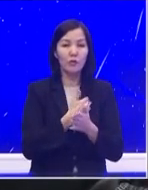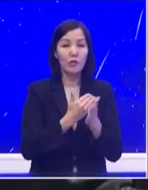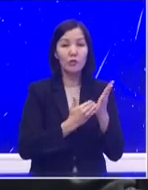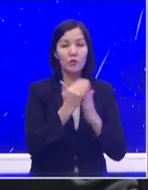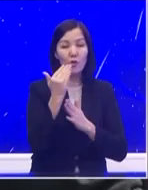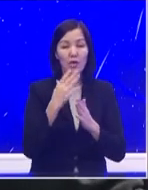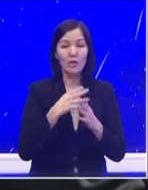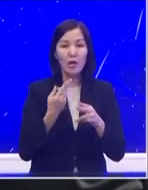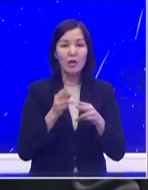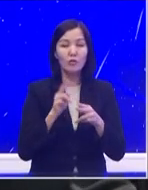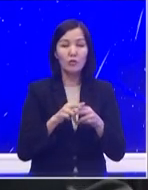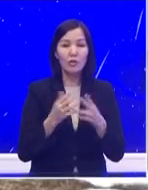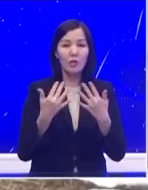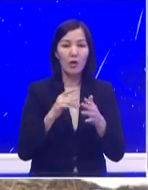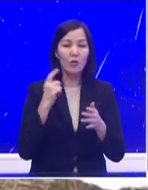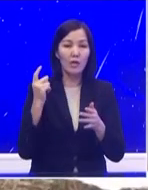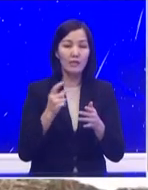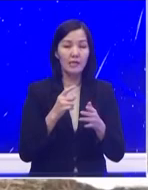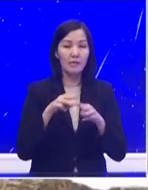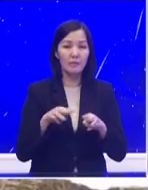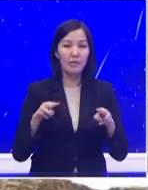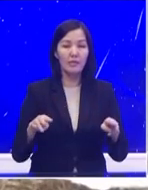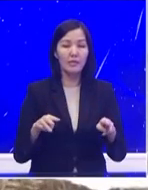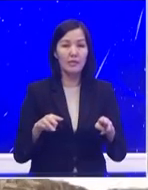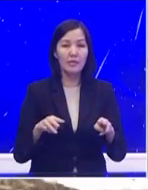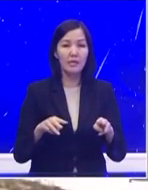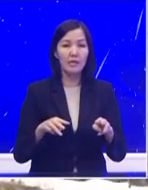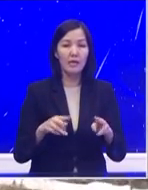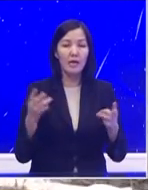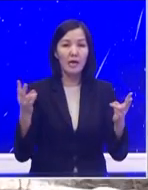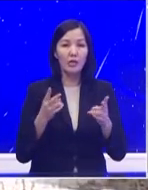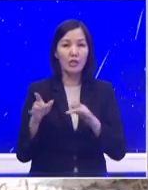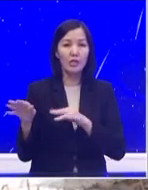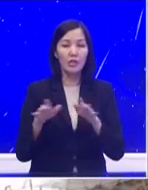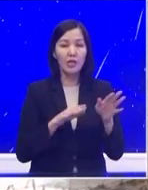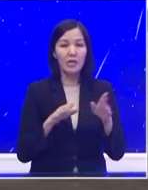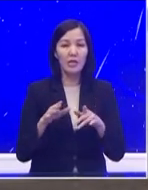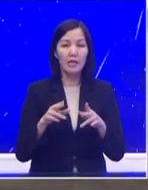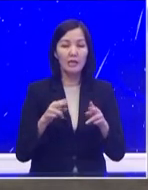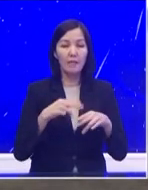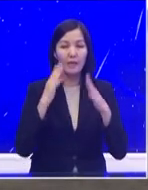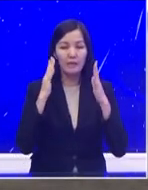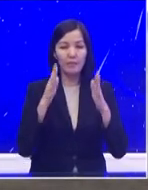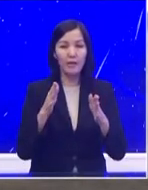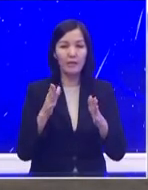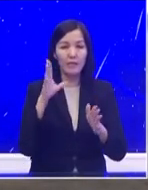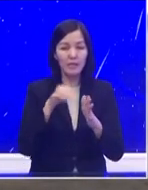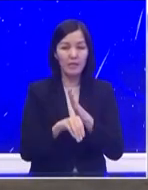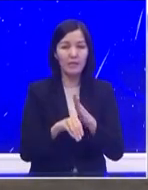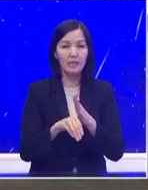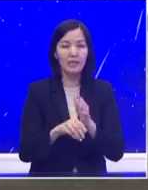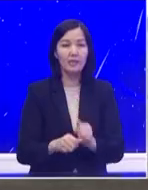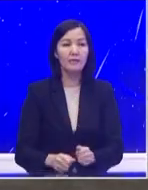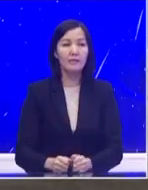жоғары. Сондықтан да ауыл шаруашылығы министрлігі күйікке қарсы тиісті іс-шараларды басымды бағыттар санатына енгізді.